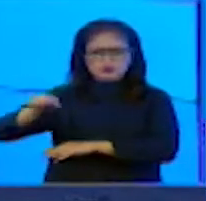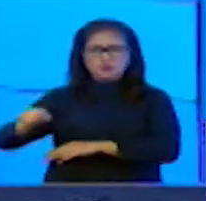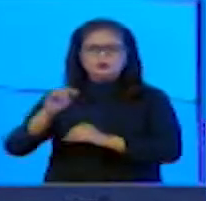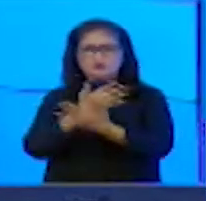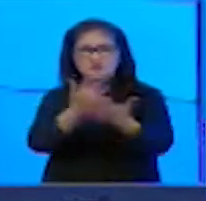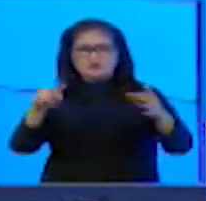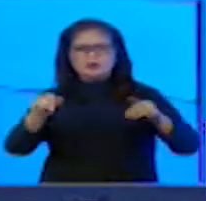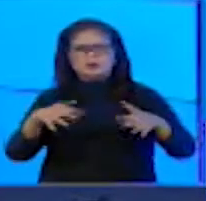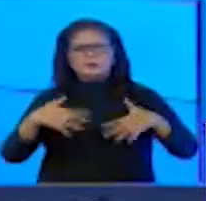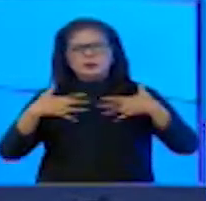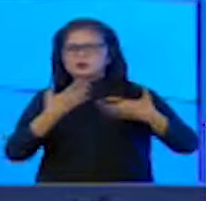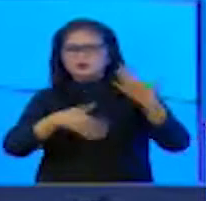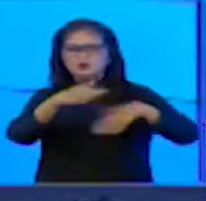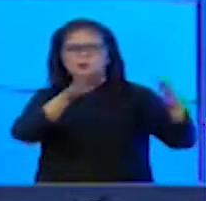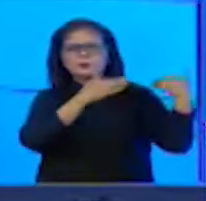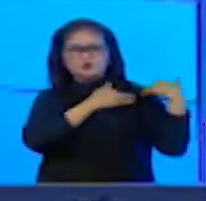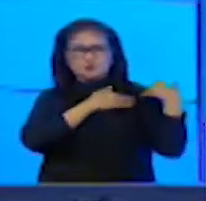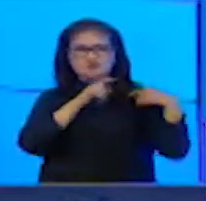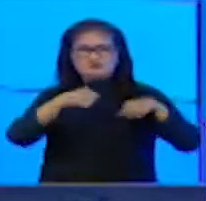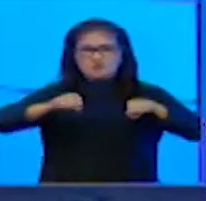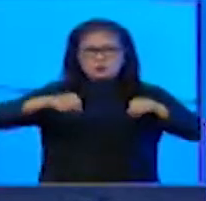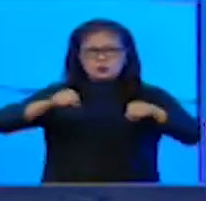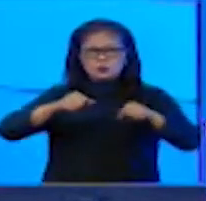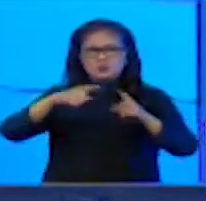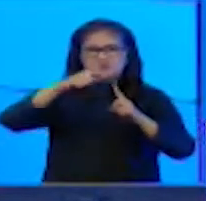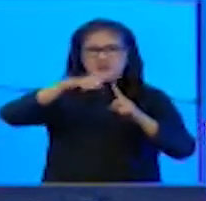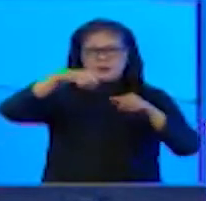unit sepeda motor ditinggal kabur oleh pemiliknya.